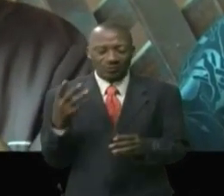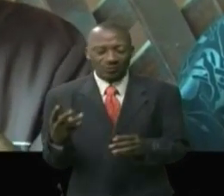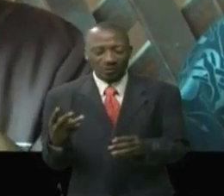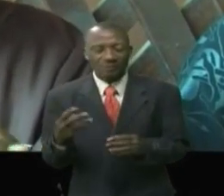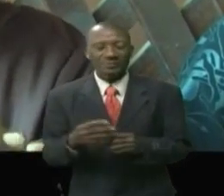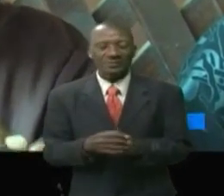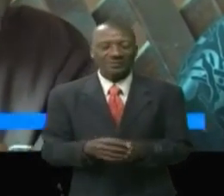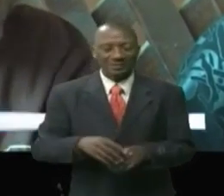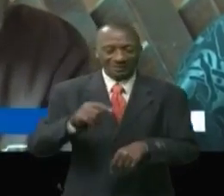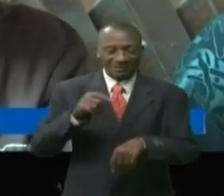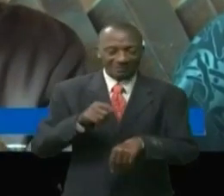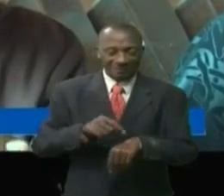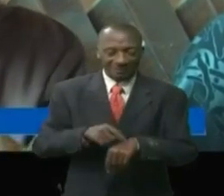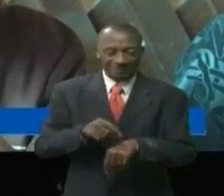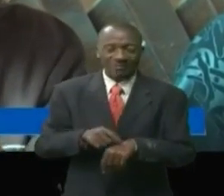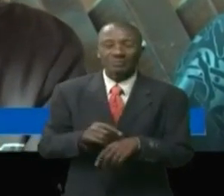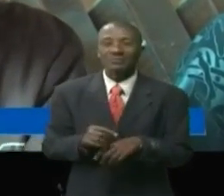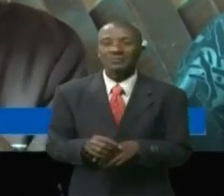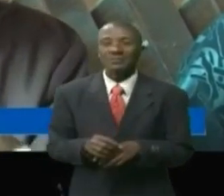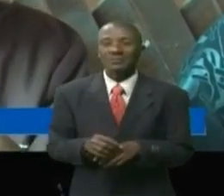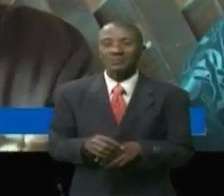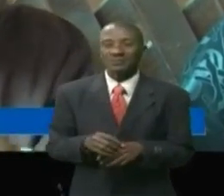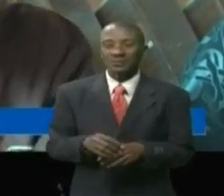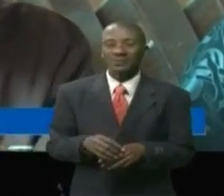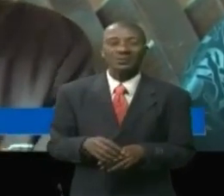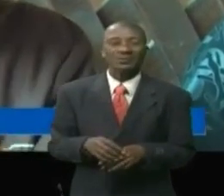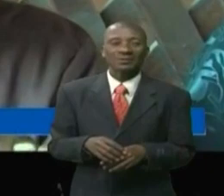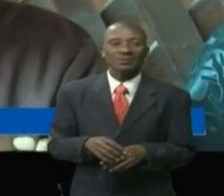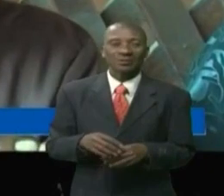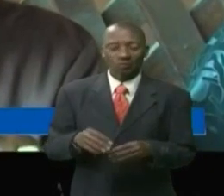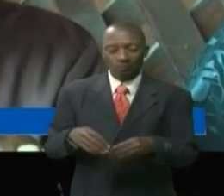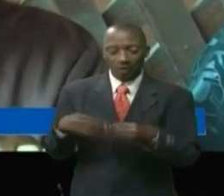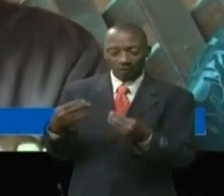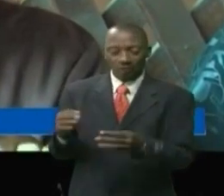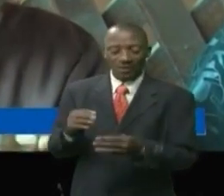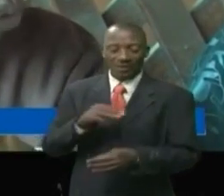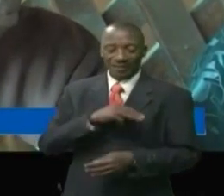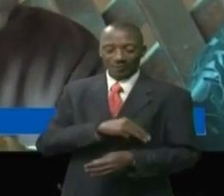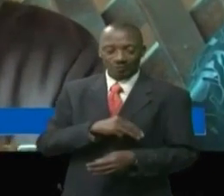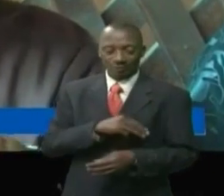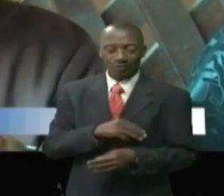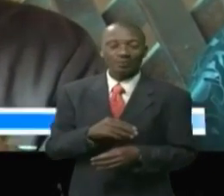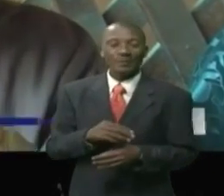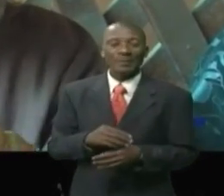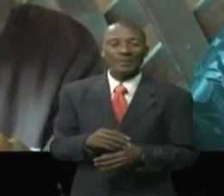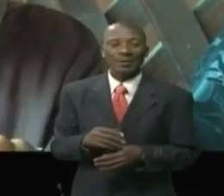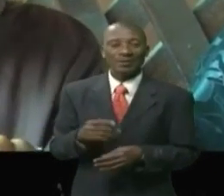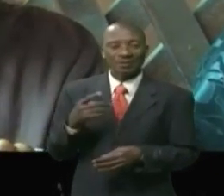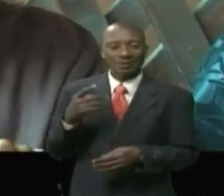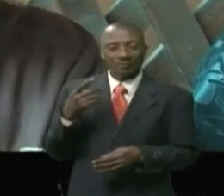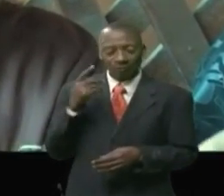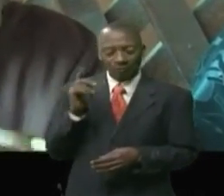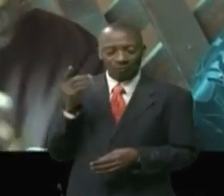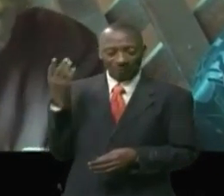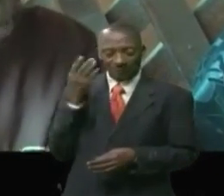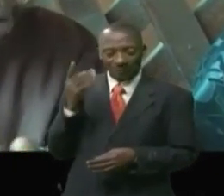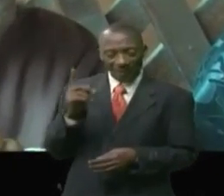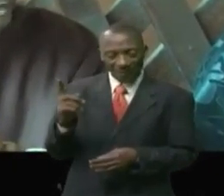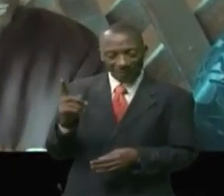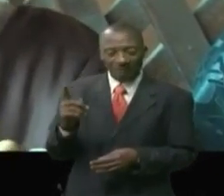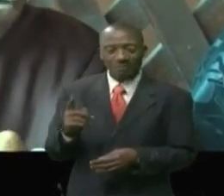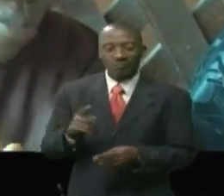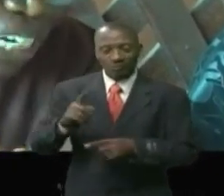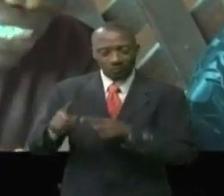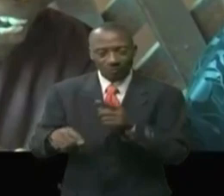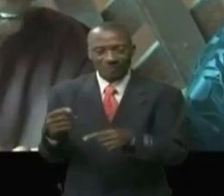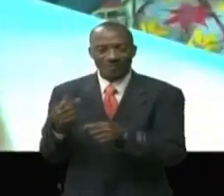englobé la missionpatatika T et actuellement il y a aussi kingongo donc actuellement on